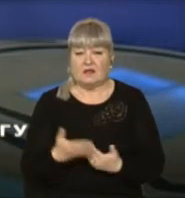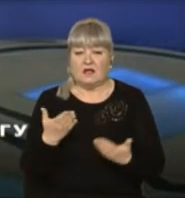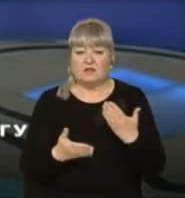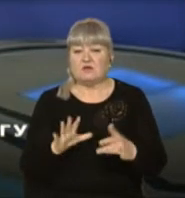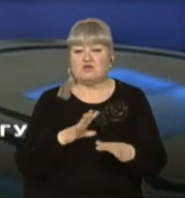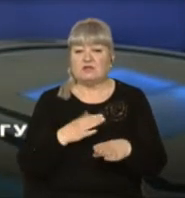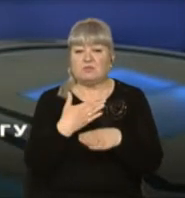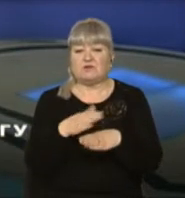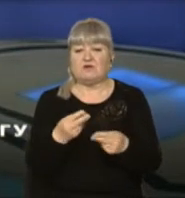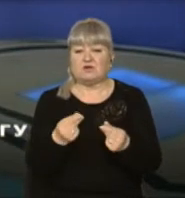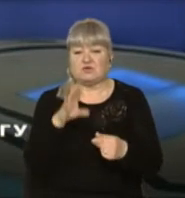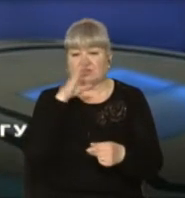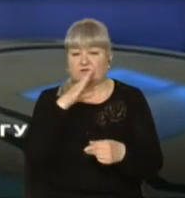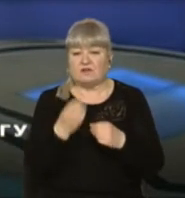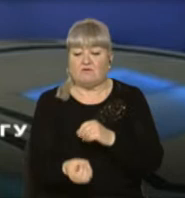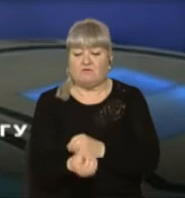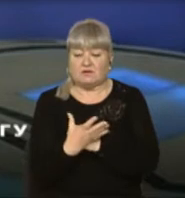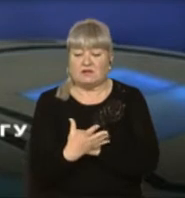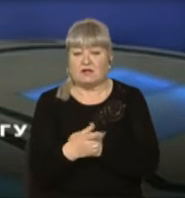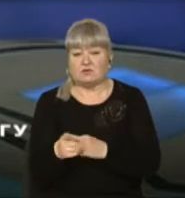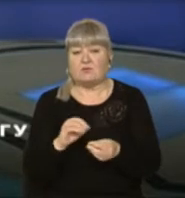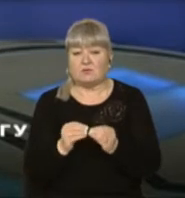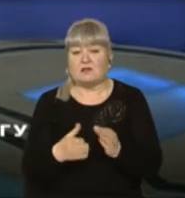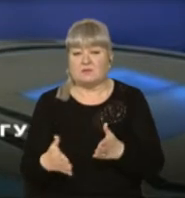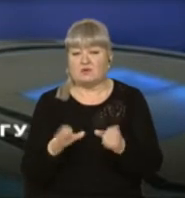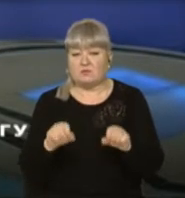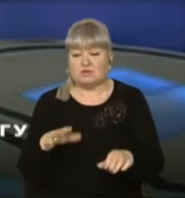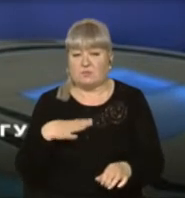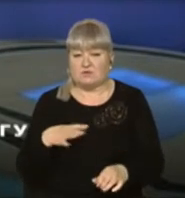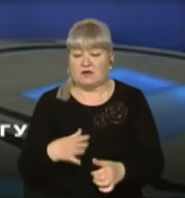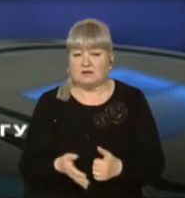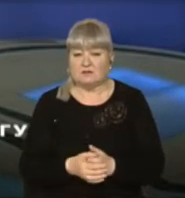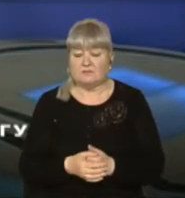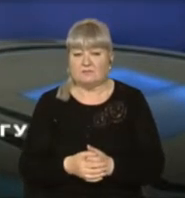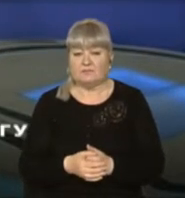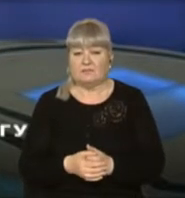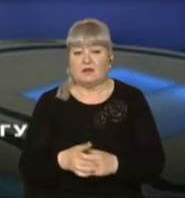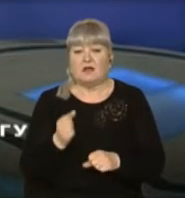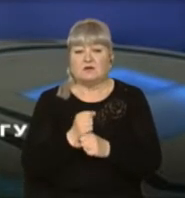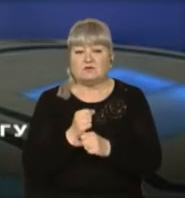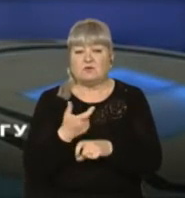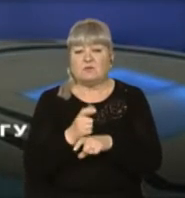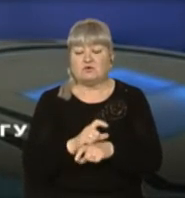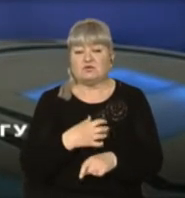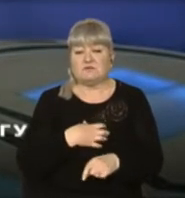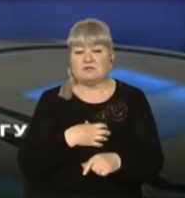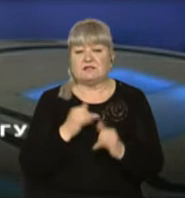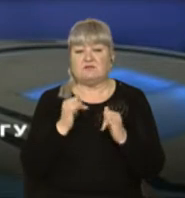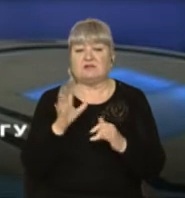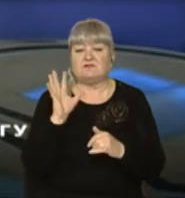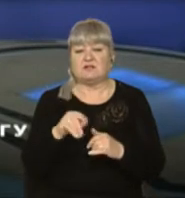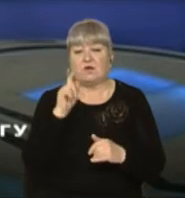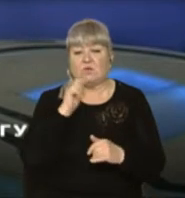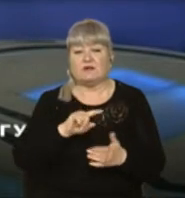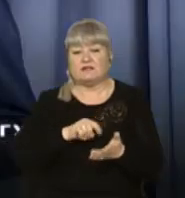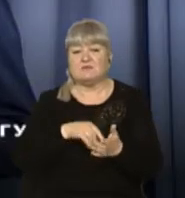коштів на фонтан, то проблема з дорогами би могла зачекати? Ні, це не так. Взагалі, то проблема з дорогами дуже важлива для всієї України, для міста Самбора.